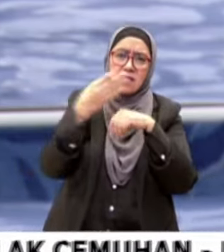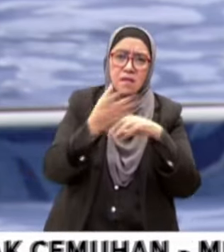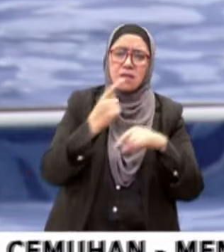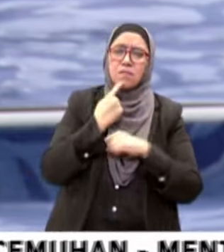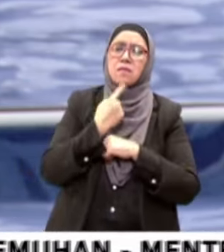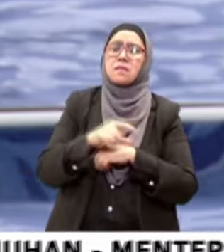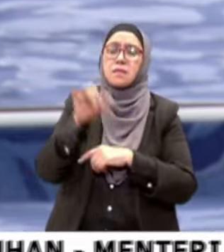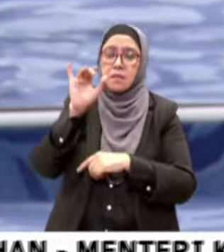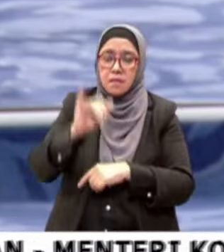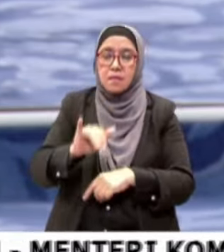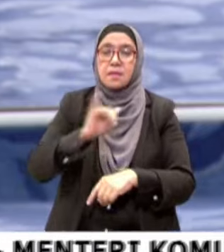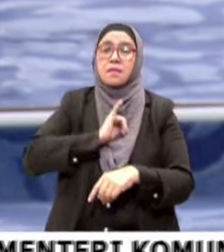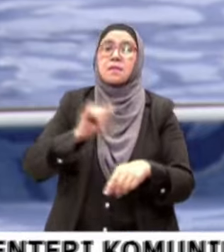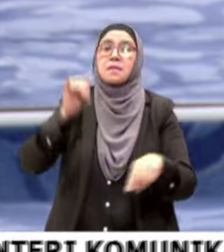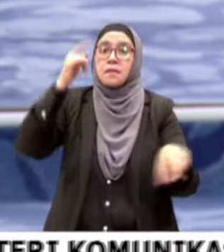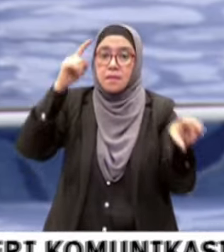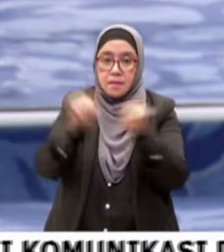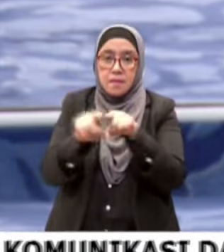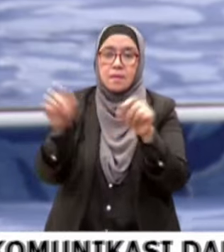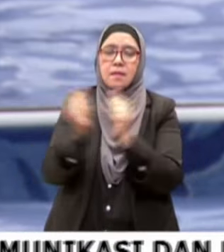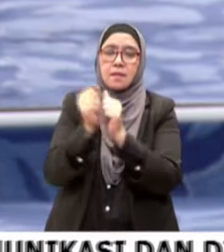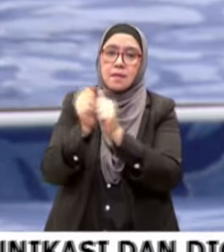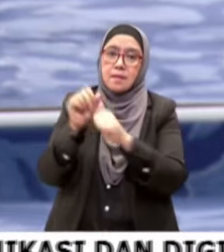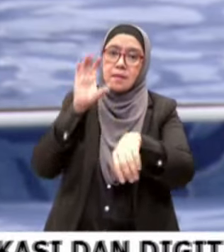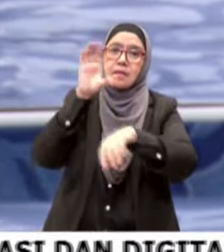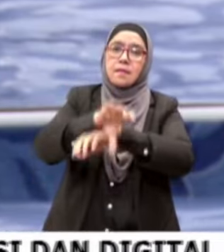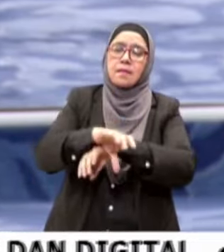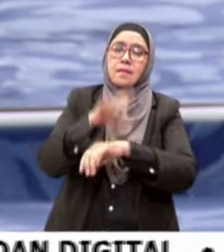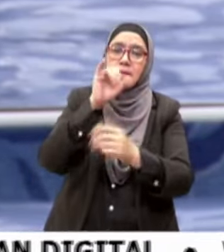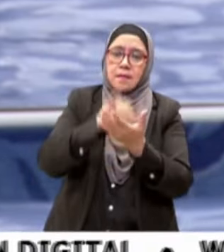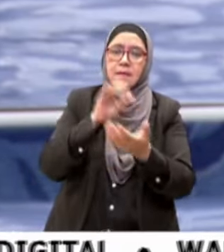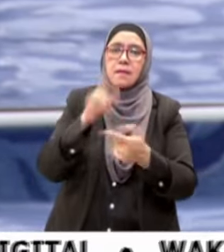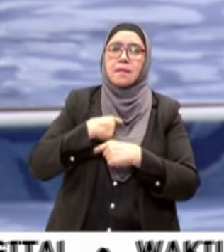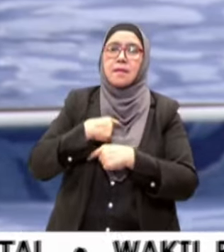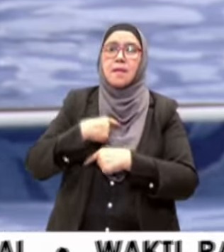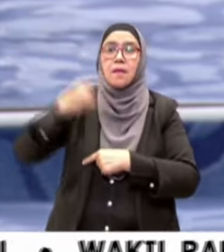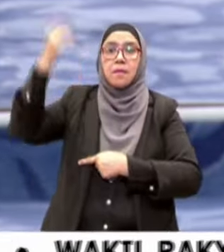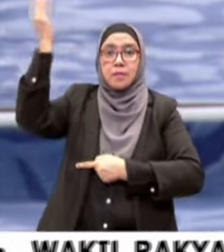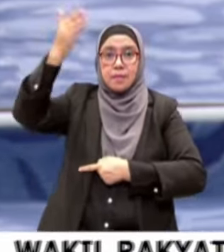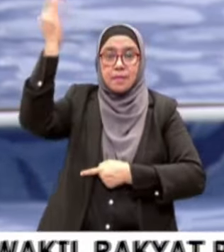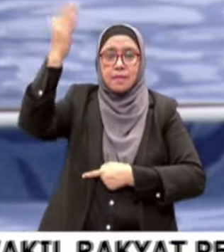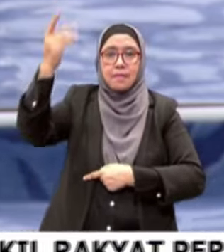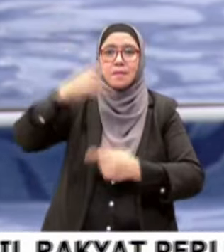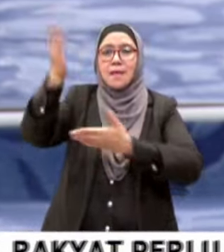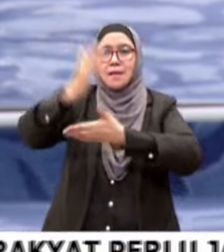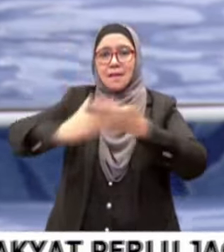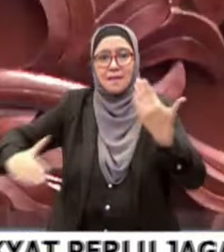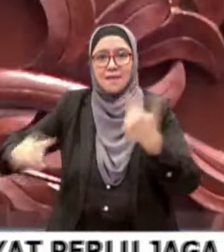kita bentangkan kalau lewatnya diharap dalam sesi akan datang